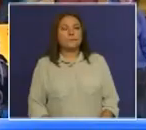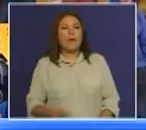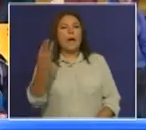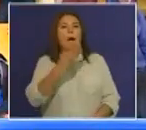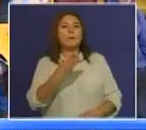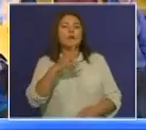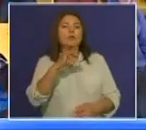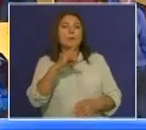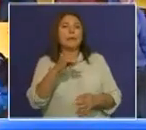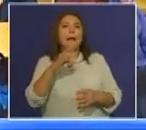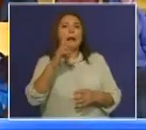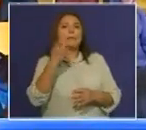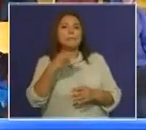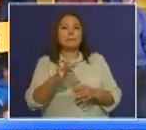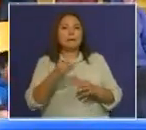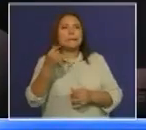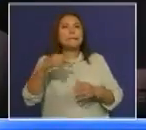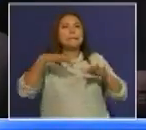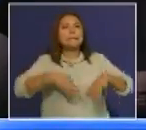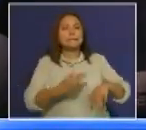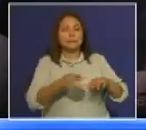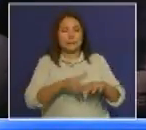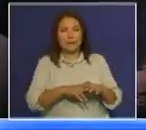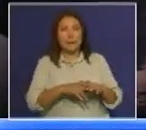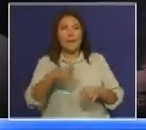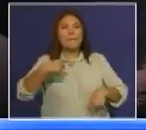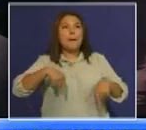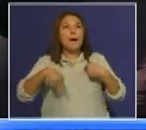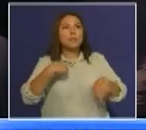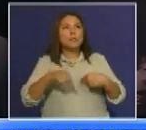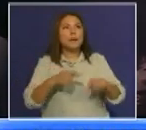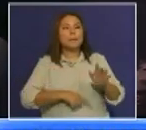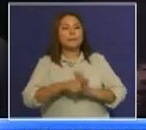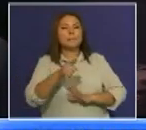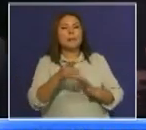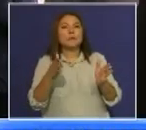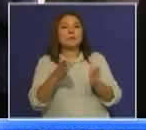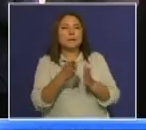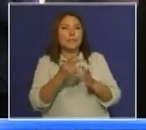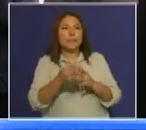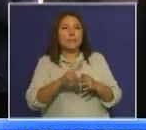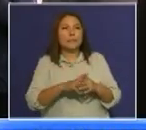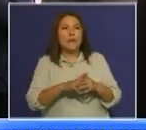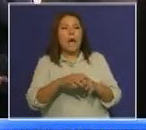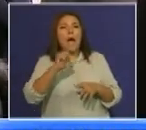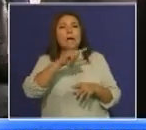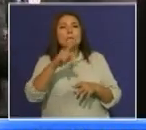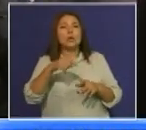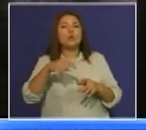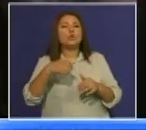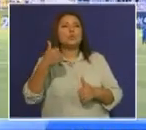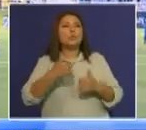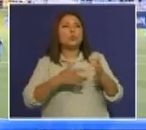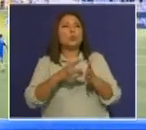Ақтаулық жанкүйерлер Каспидің ойынды теңестіретіне сенімді. Матчқа облыс әкімінен бастап, кішкентай қолдаушылармен қатар азиялық туристер де